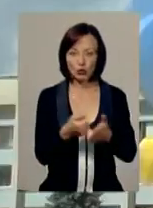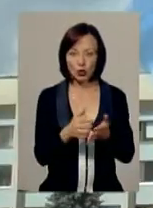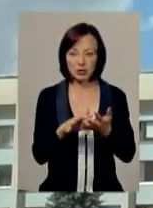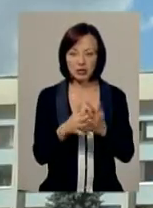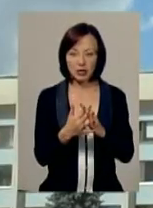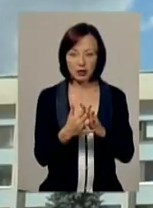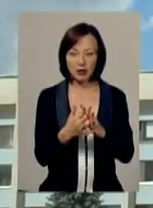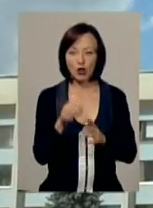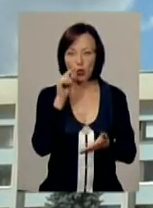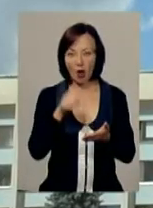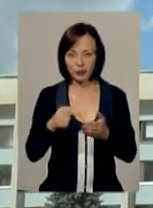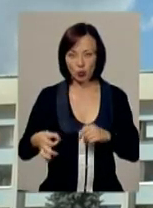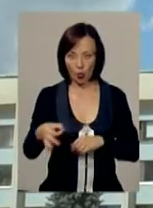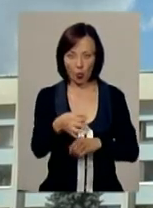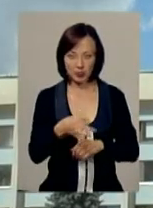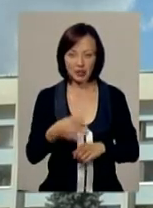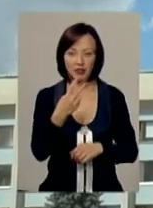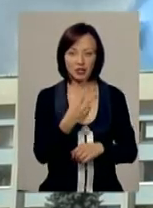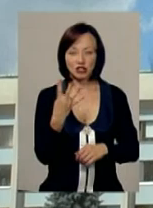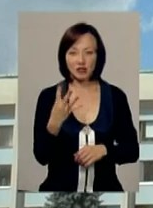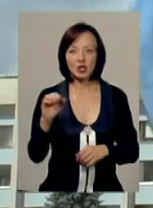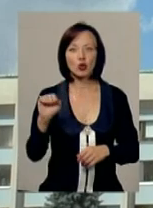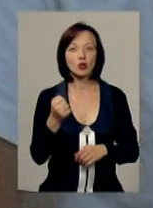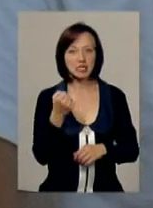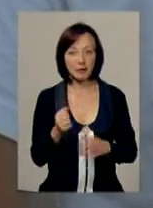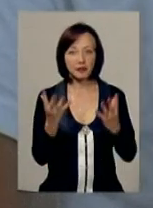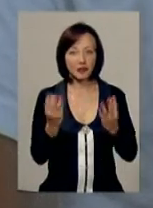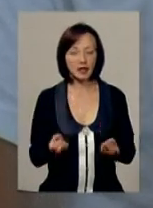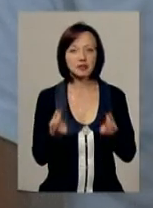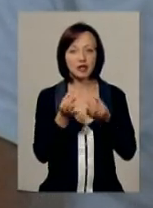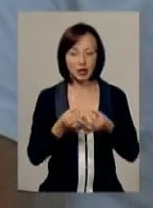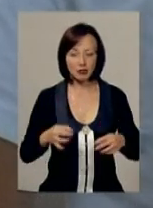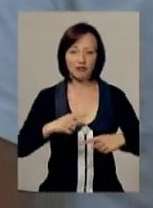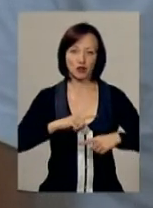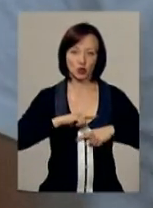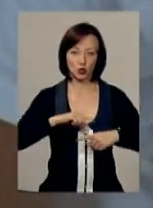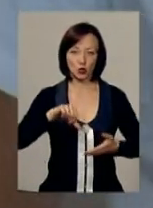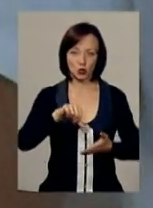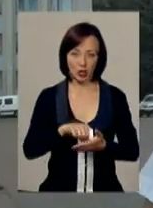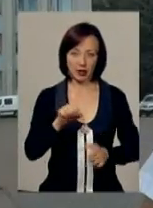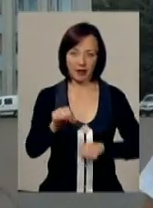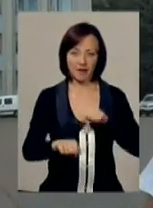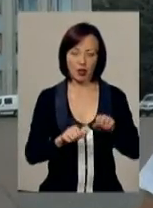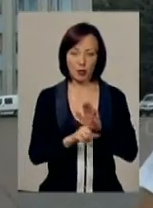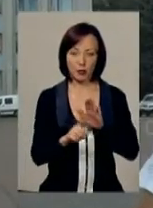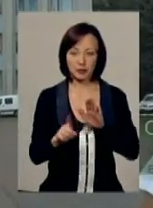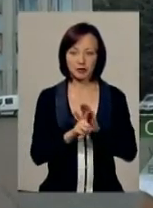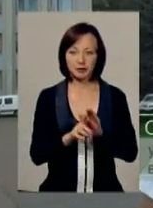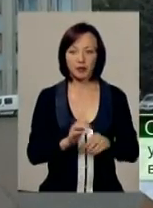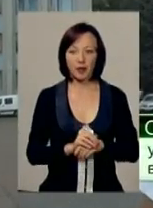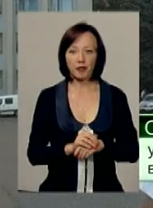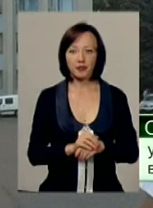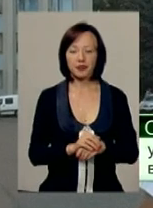селища Мілове Луганської області, де 24 серпня, у День Незалежності, фінішують учасники пробігу. В Тернополі до нас